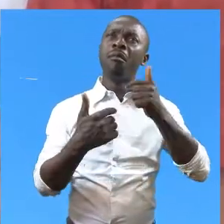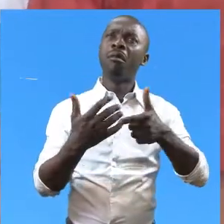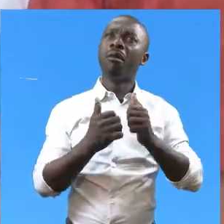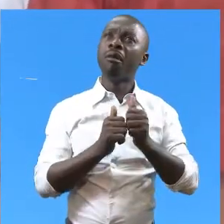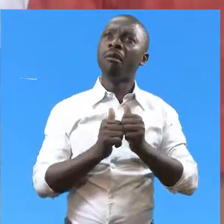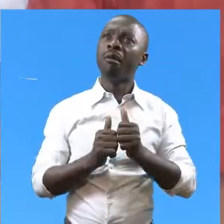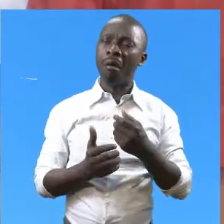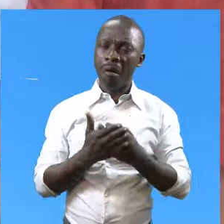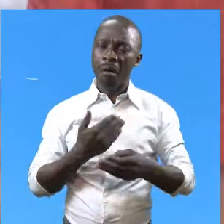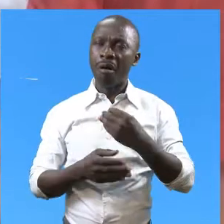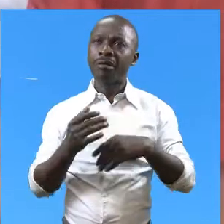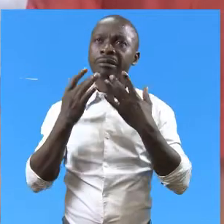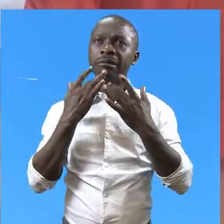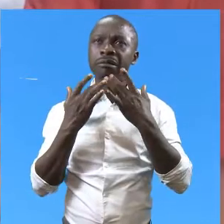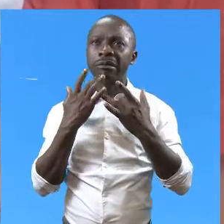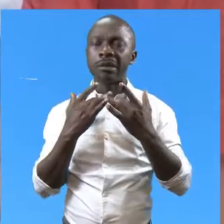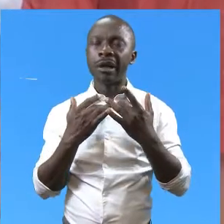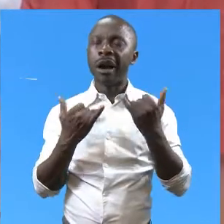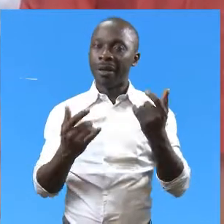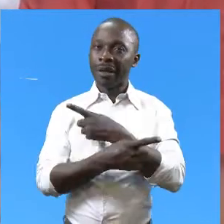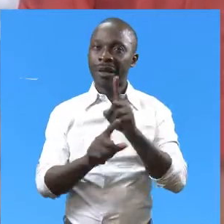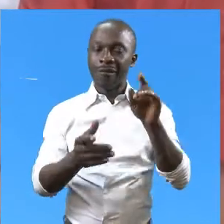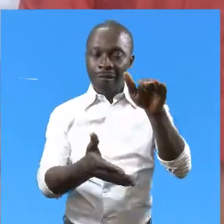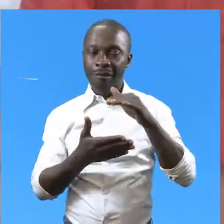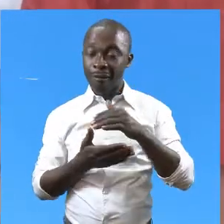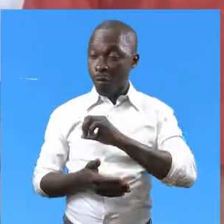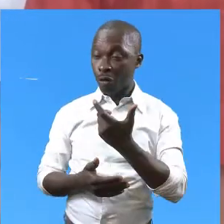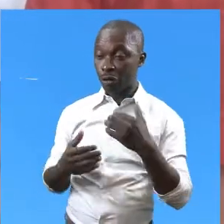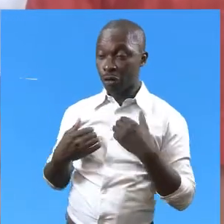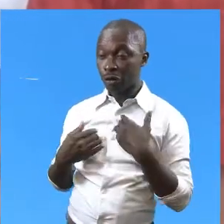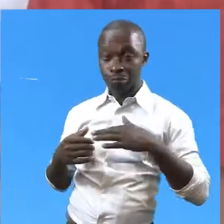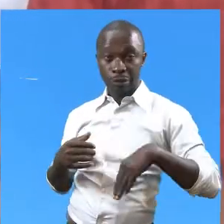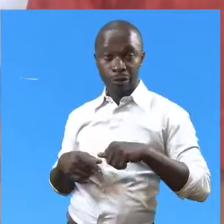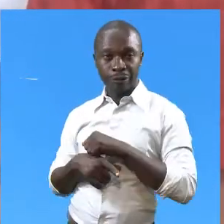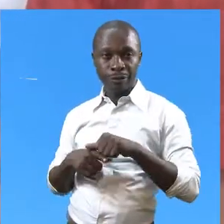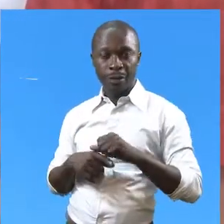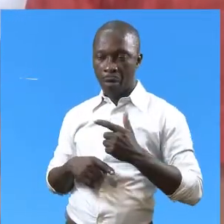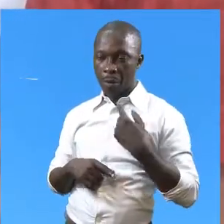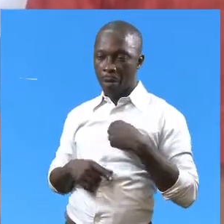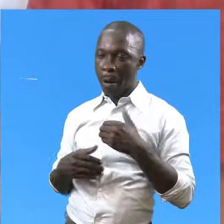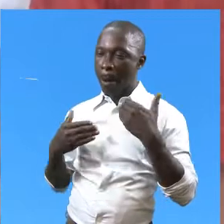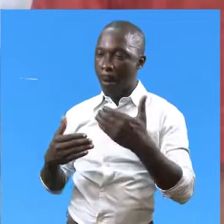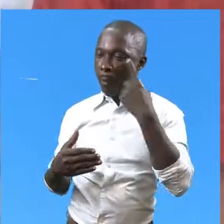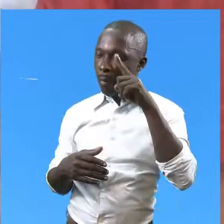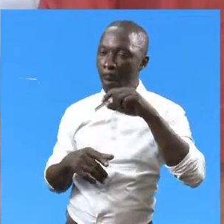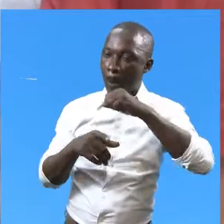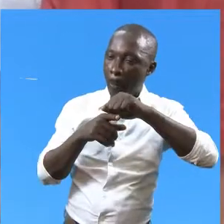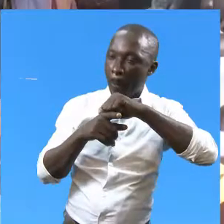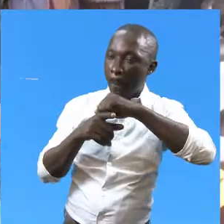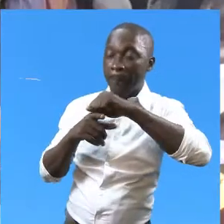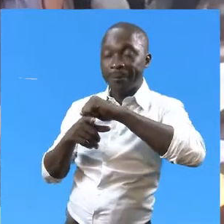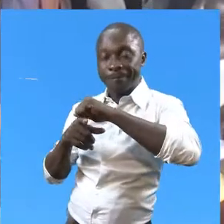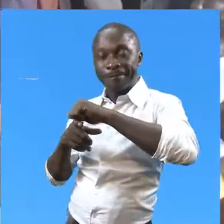aussi encadrer au plus d'autres jeunes et être des motivateurs pour les futurs jeunes qui voudraient bien se lancer dans le domaine